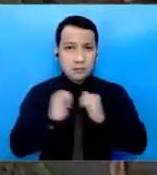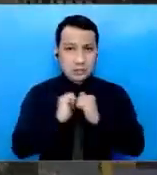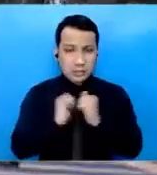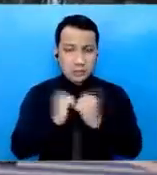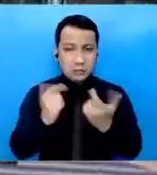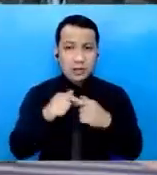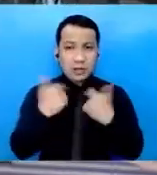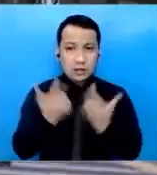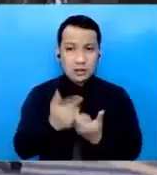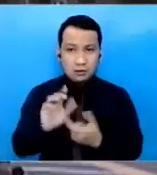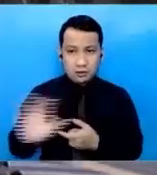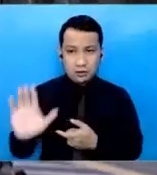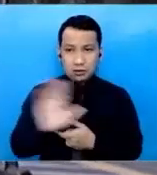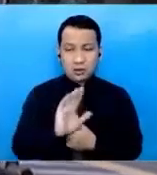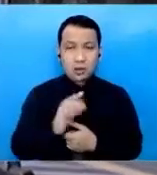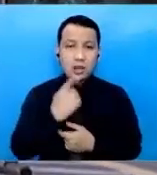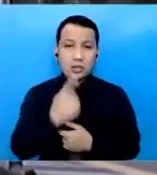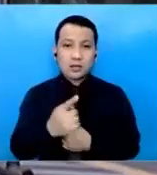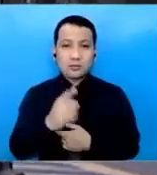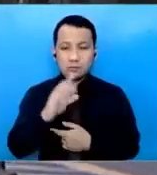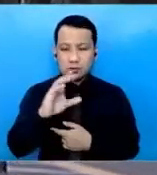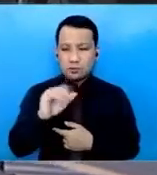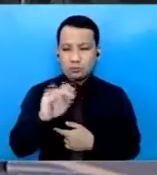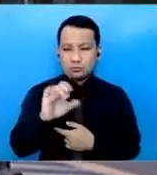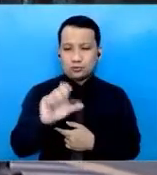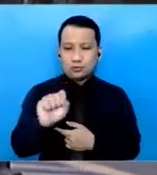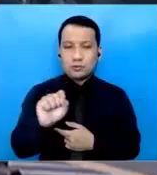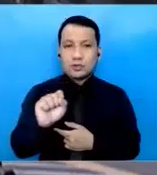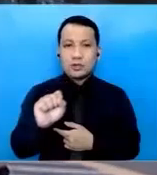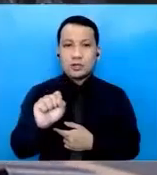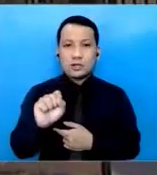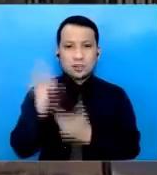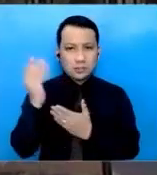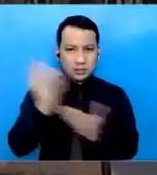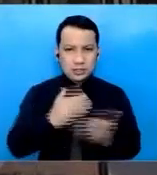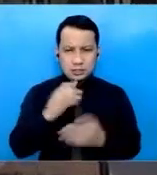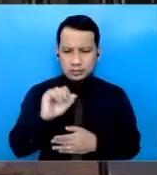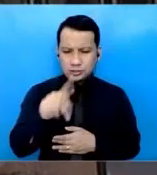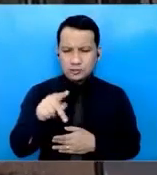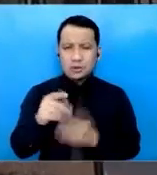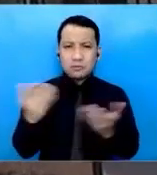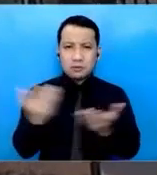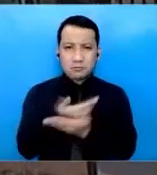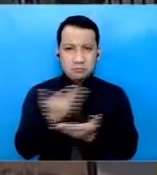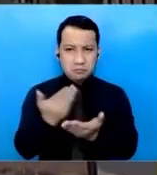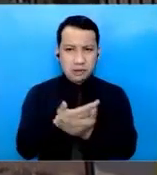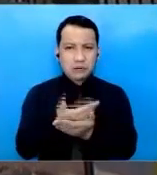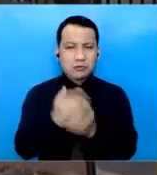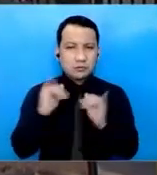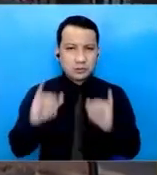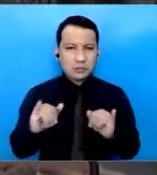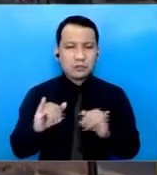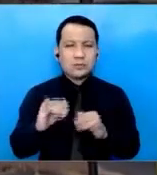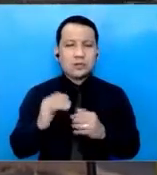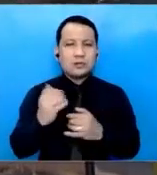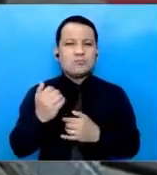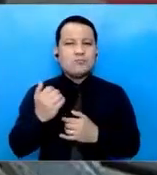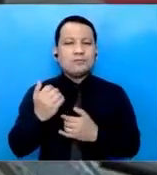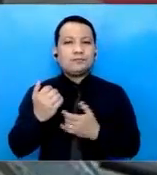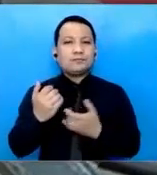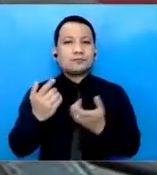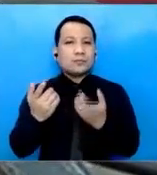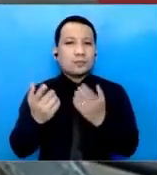ahensya, sabi ng Customs, maaaring ang tinatawag na ship side smuggling na ang bagong modus ng mga kawatan. In very recent